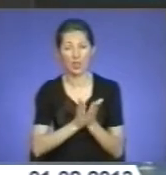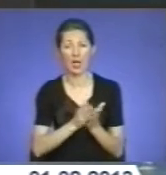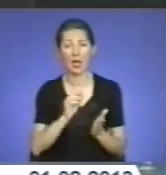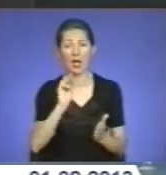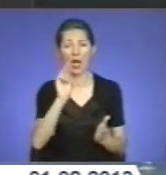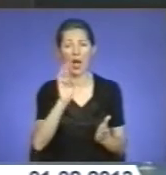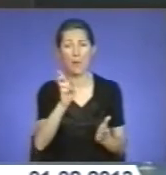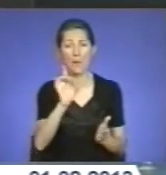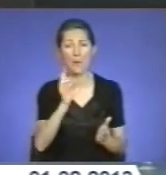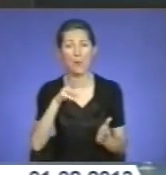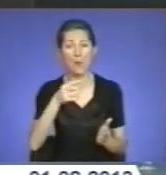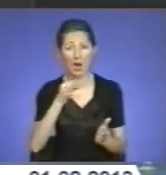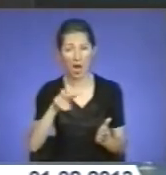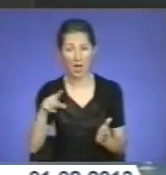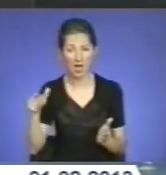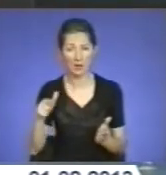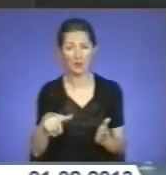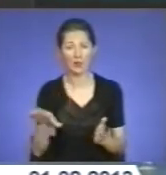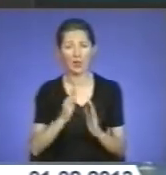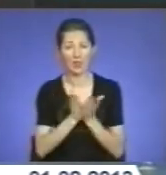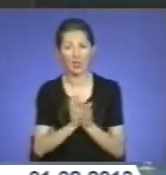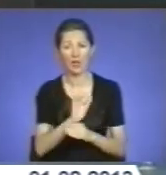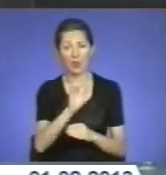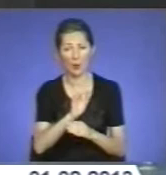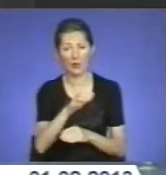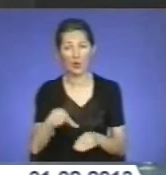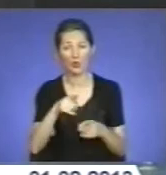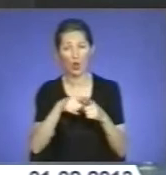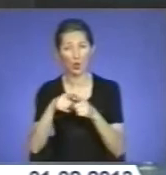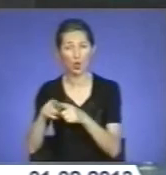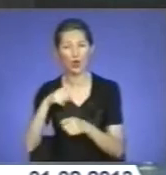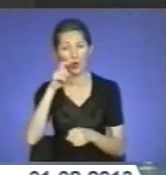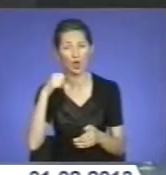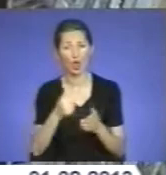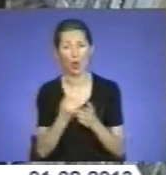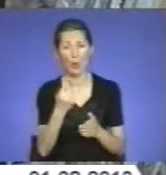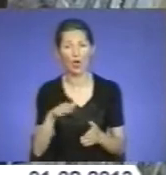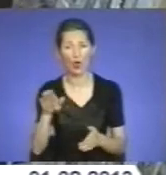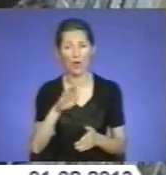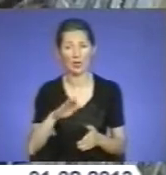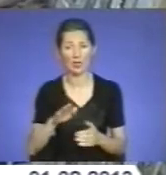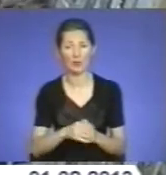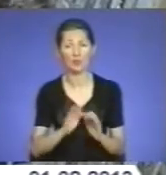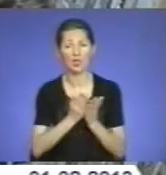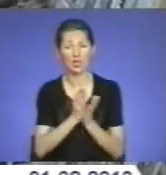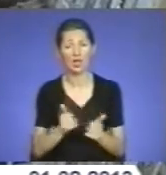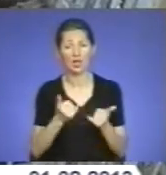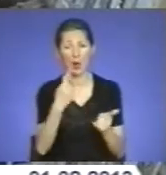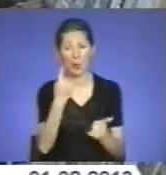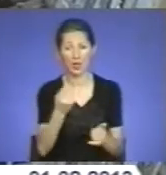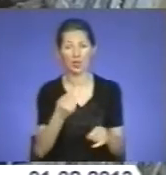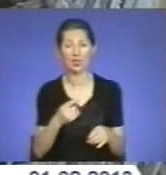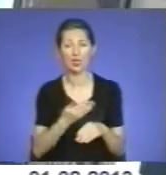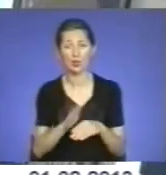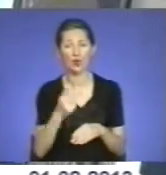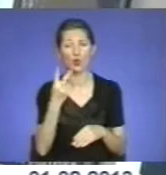новенькі посібники вчасно доправлять до усіх куточків України, тобто до 1 вересня. Книжки для перших та частково для